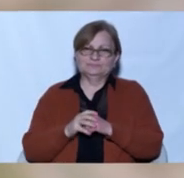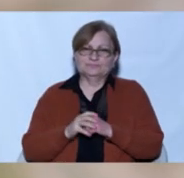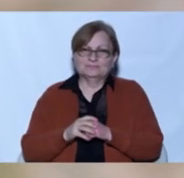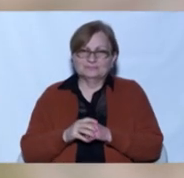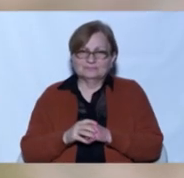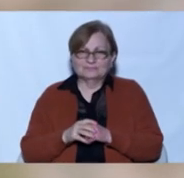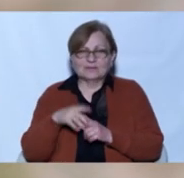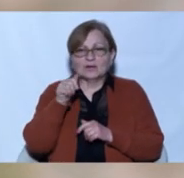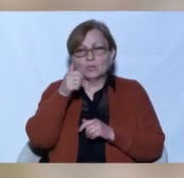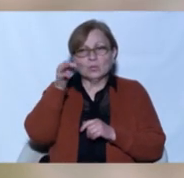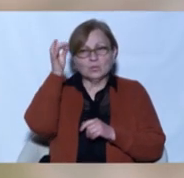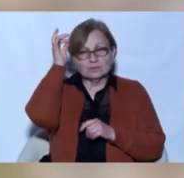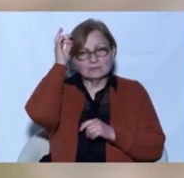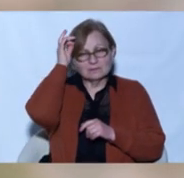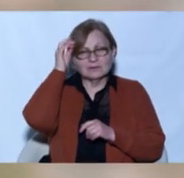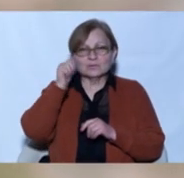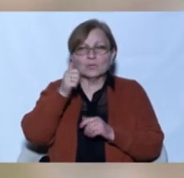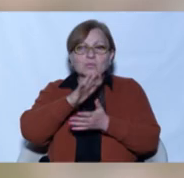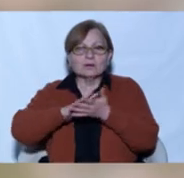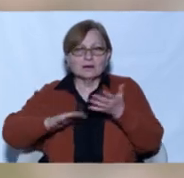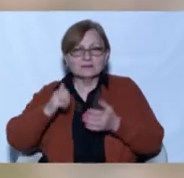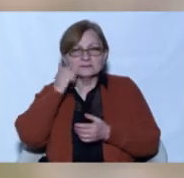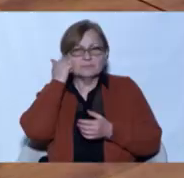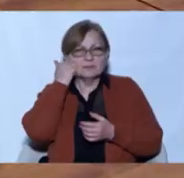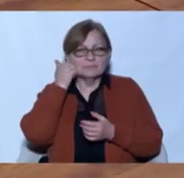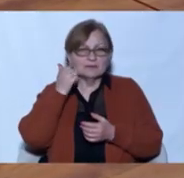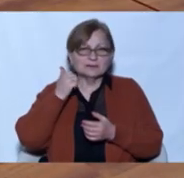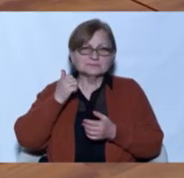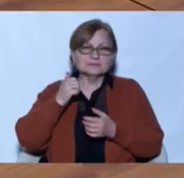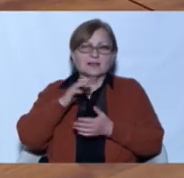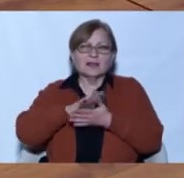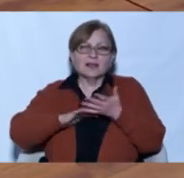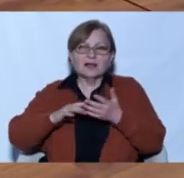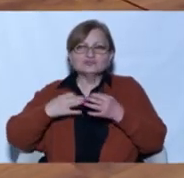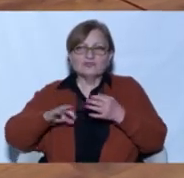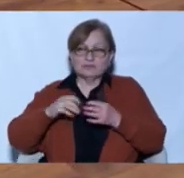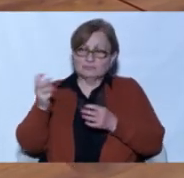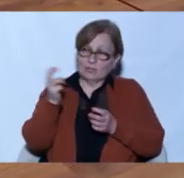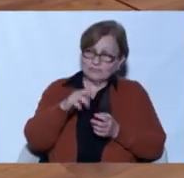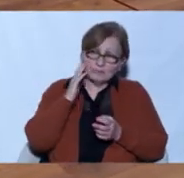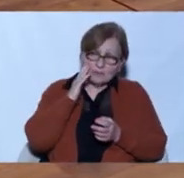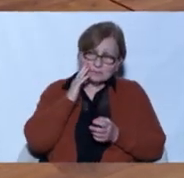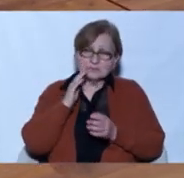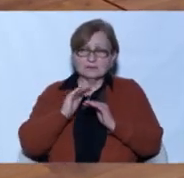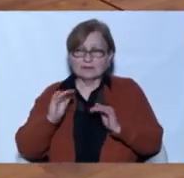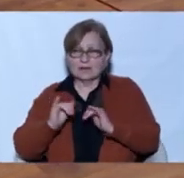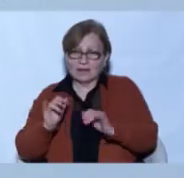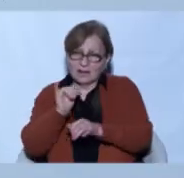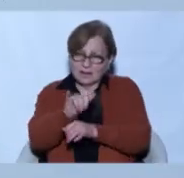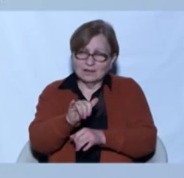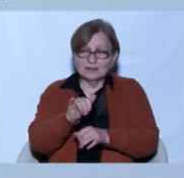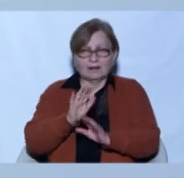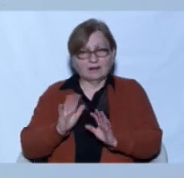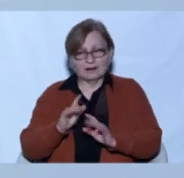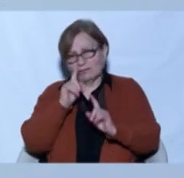როგორ გააგრძელებ ბებოს ცხოვრებას, გამოაჩენ თუ არა შვილიშვილებს, შვილებს მის ცხოვრებაში. ჩვენ